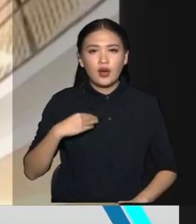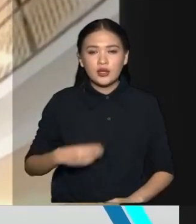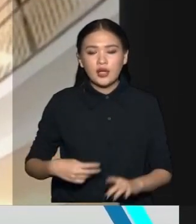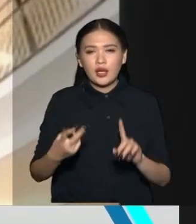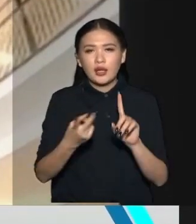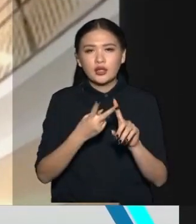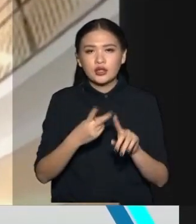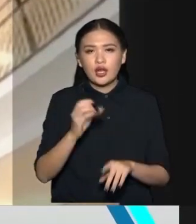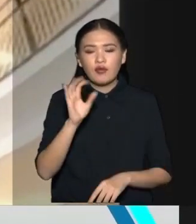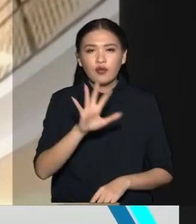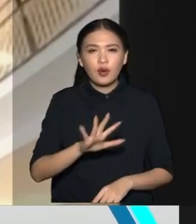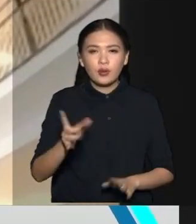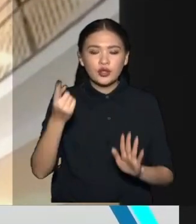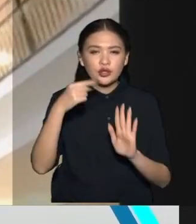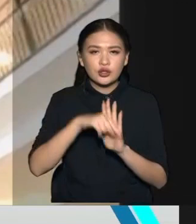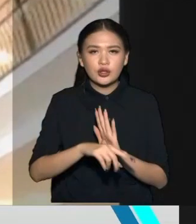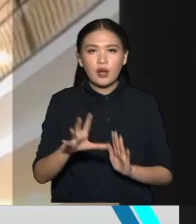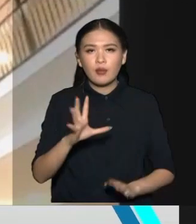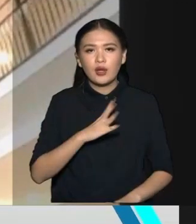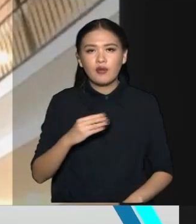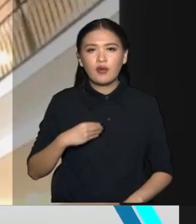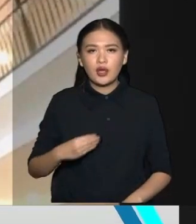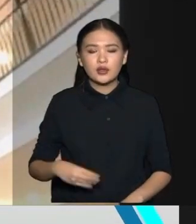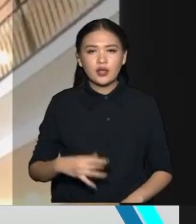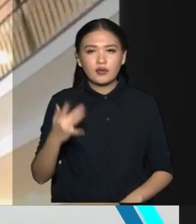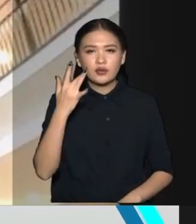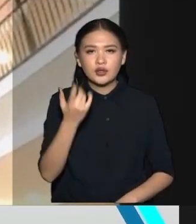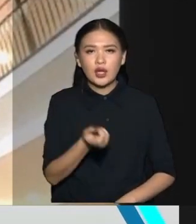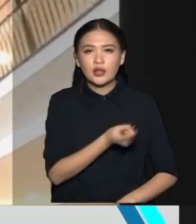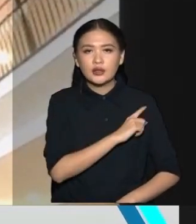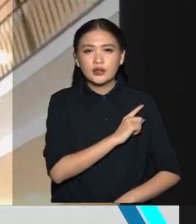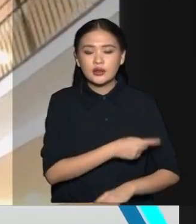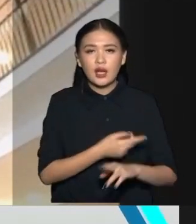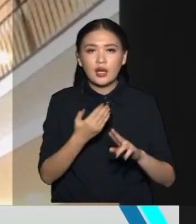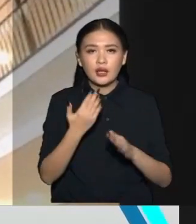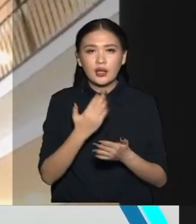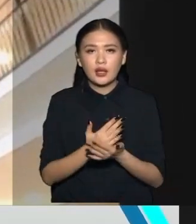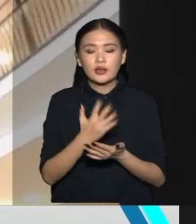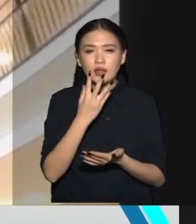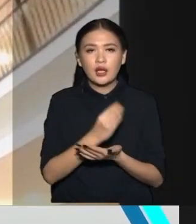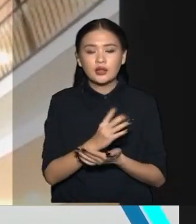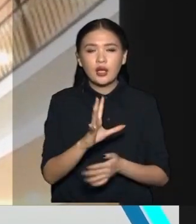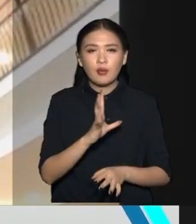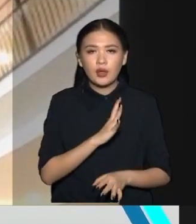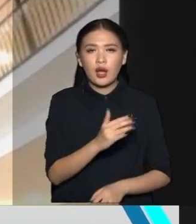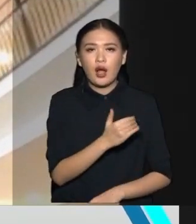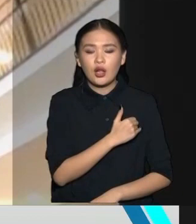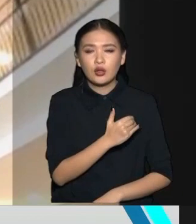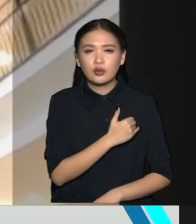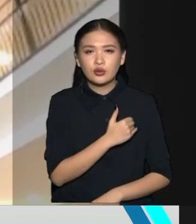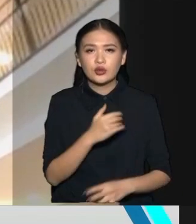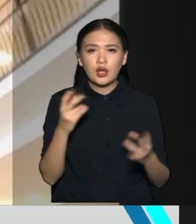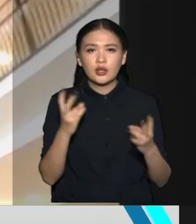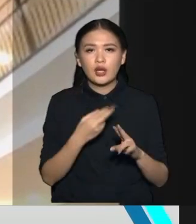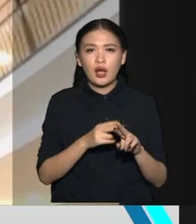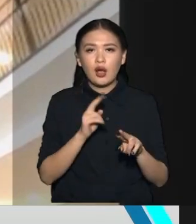Еуропалық одақта, оның ішінде Францияның дауысы әрқашан ықпалды. Жалпы Еуропалық одақтың негізін қалаушылардың бірі,